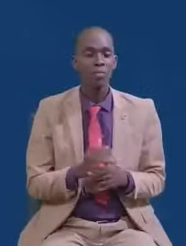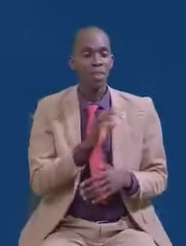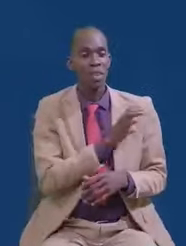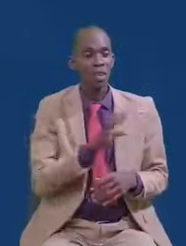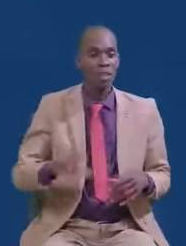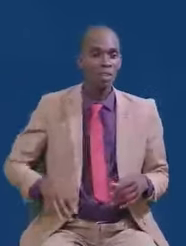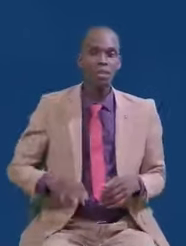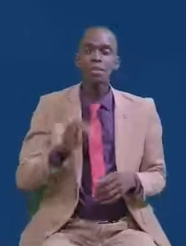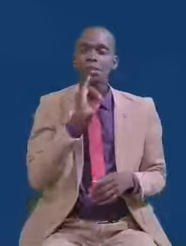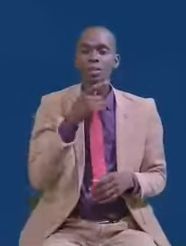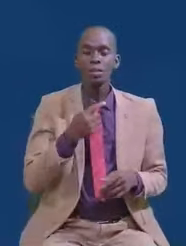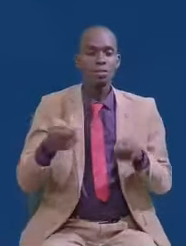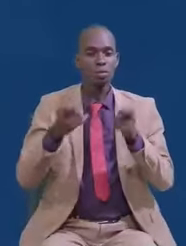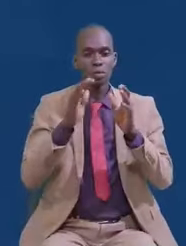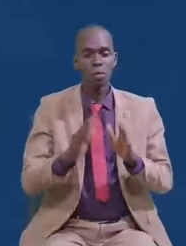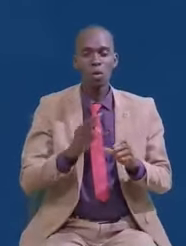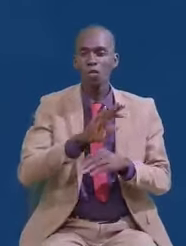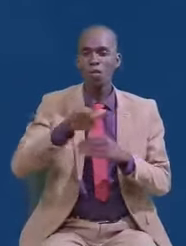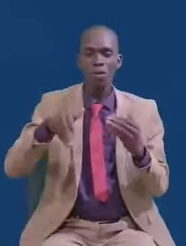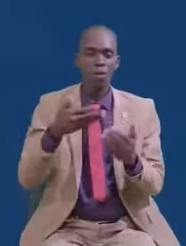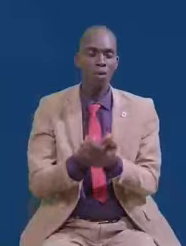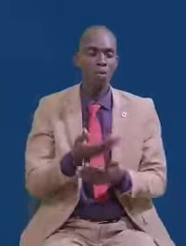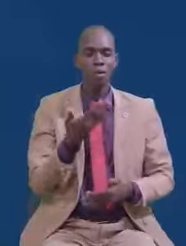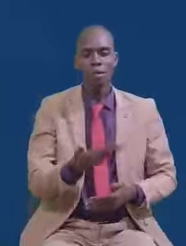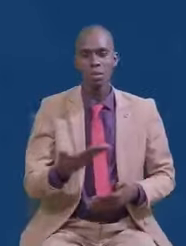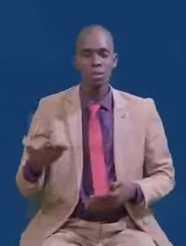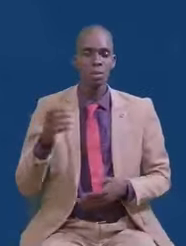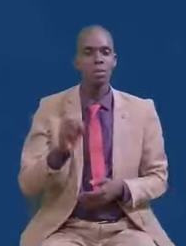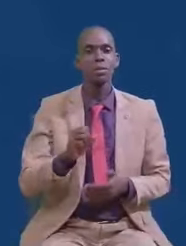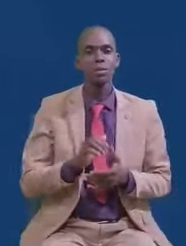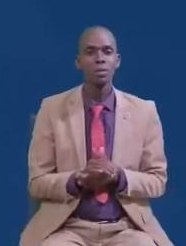Christ est celui qui soutient tout.